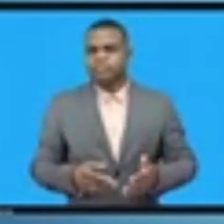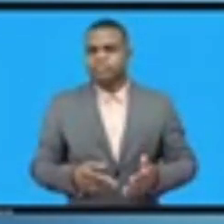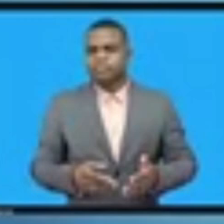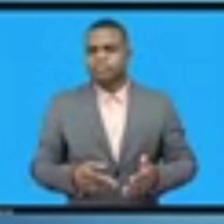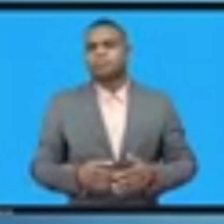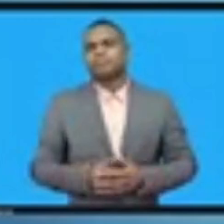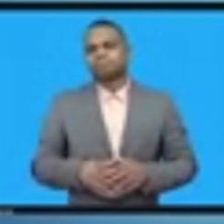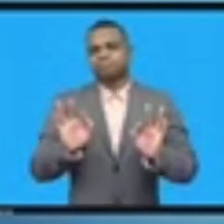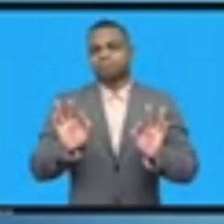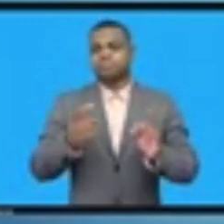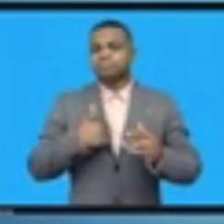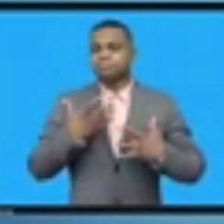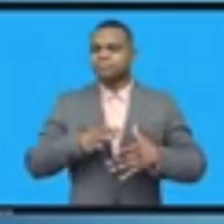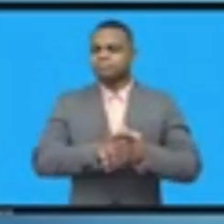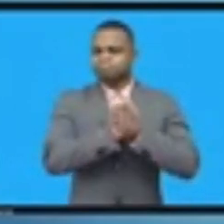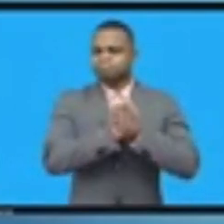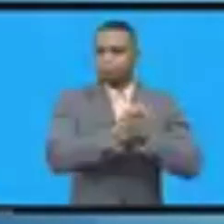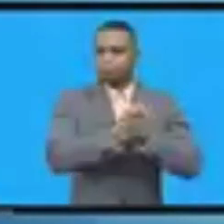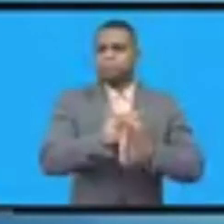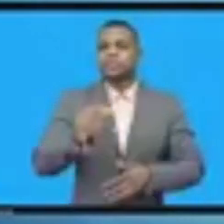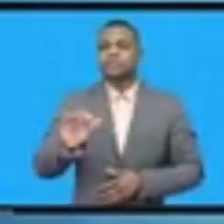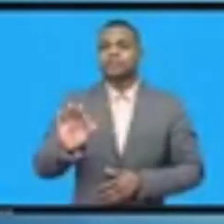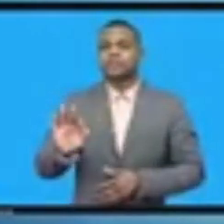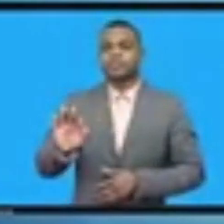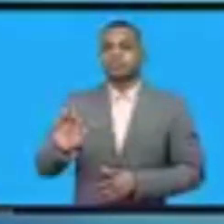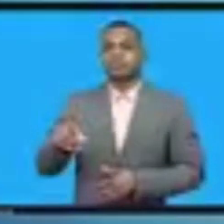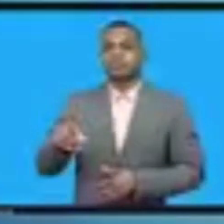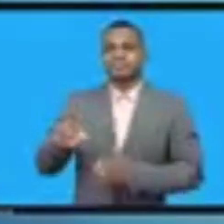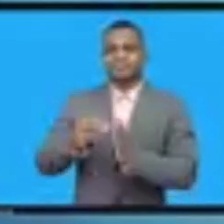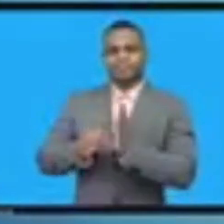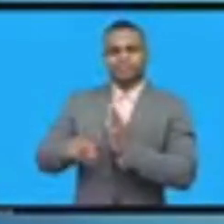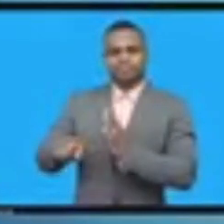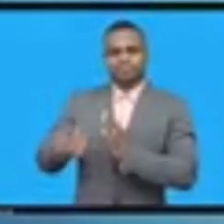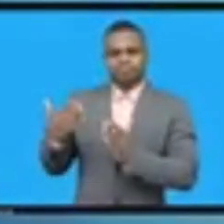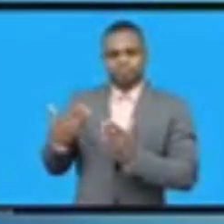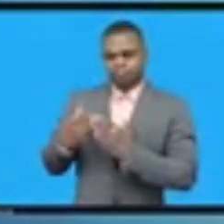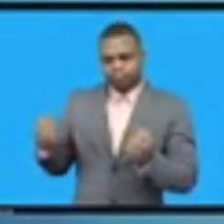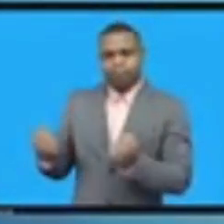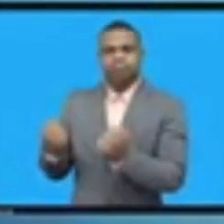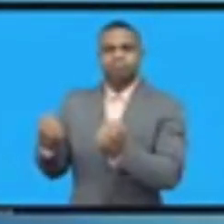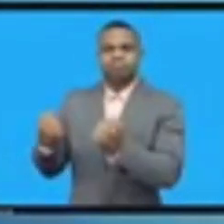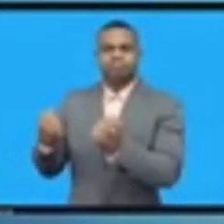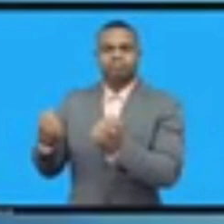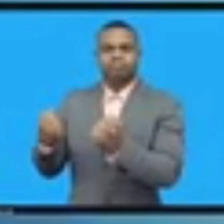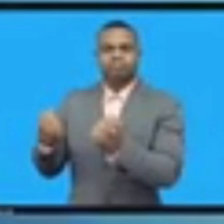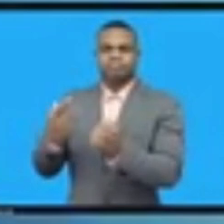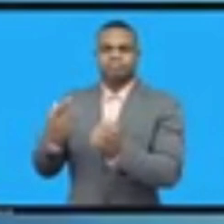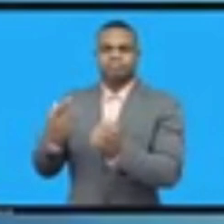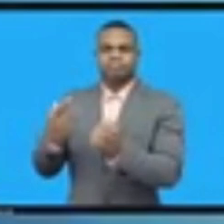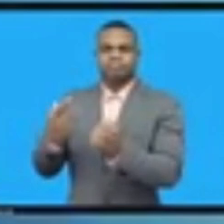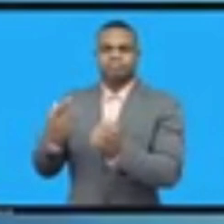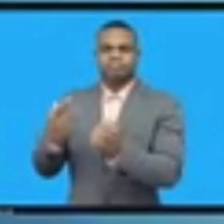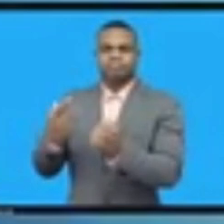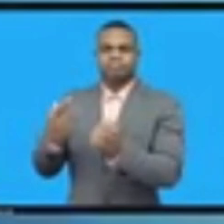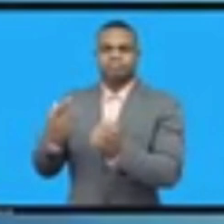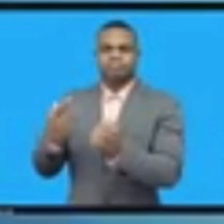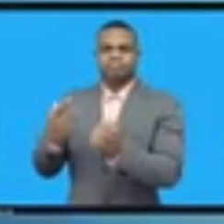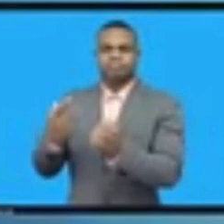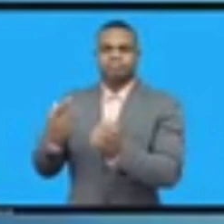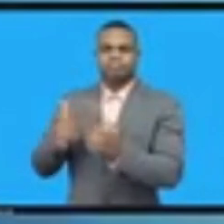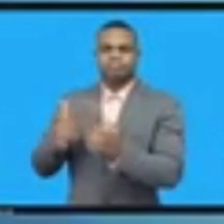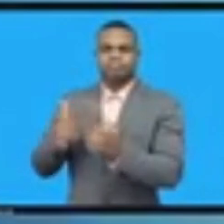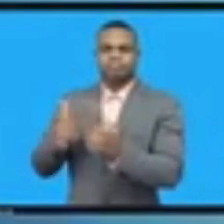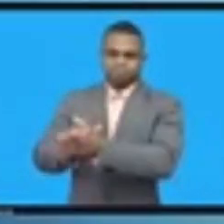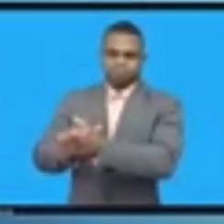启动这样一个年轻人的这个 IGF 年轻人的这个轨道。